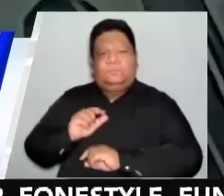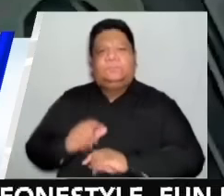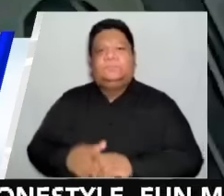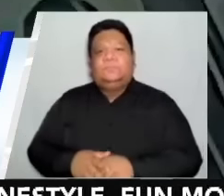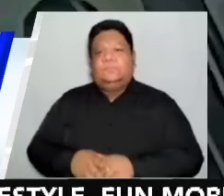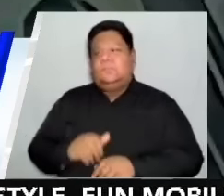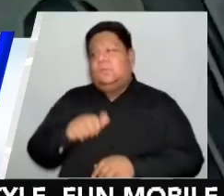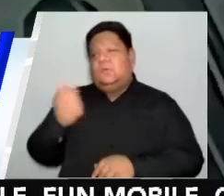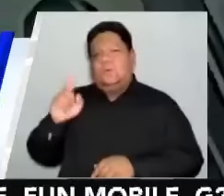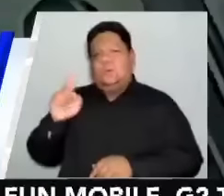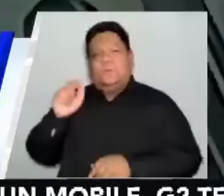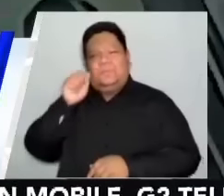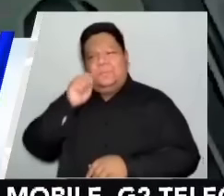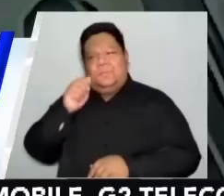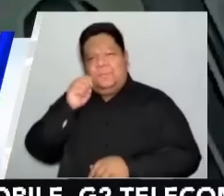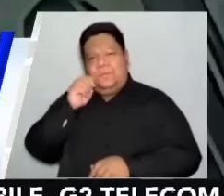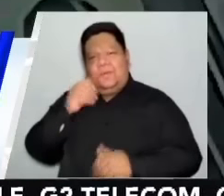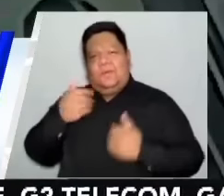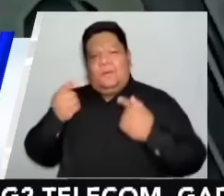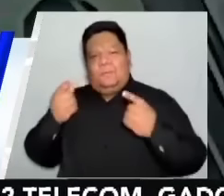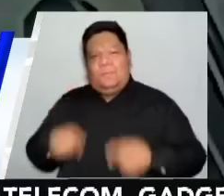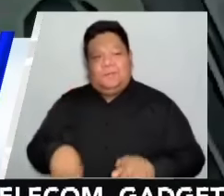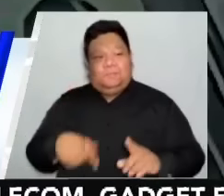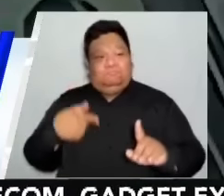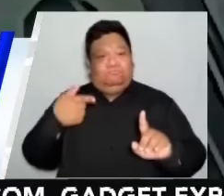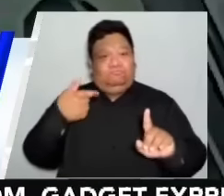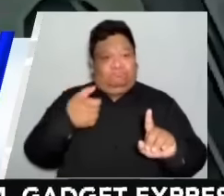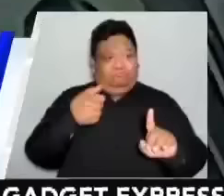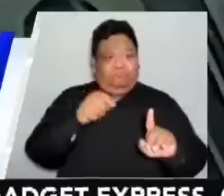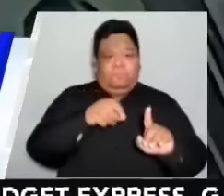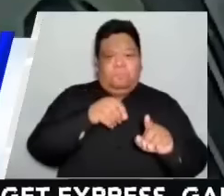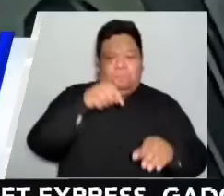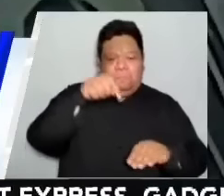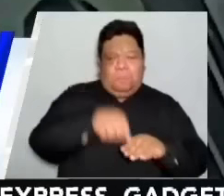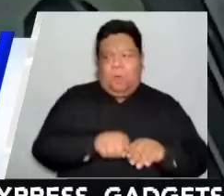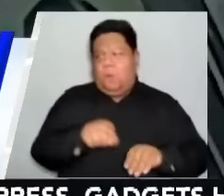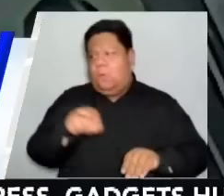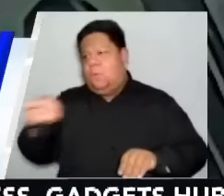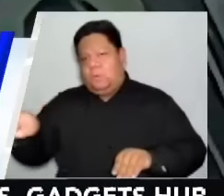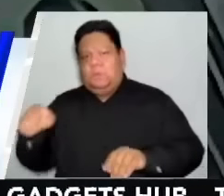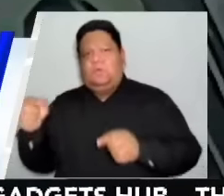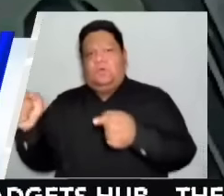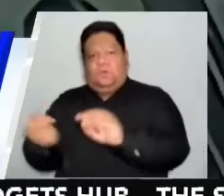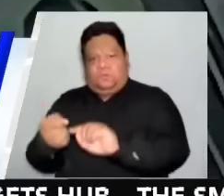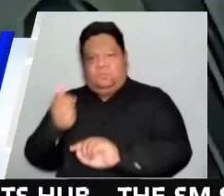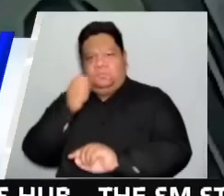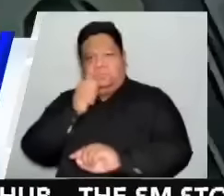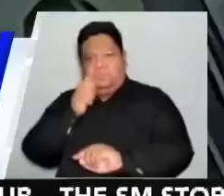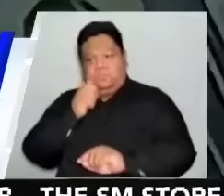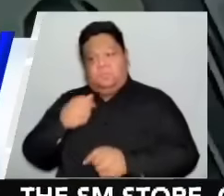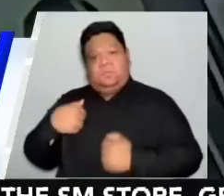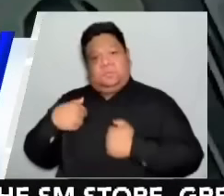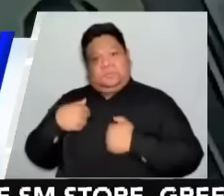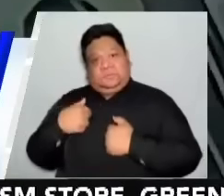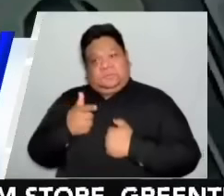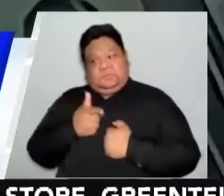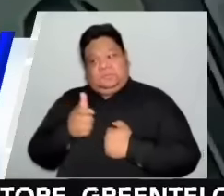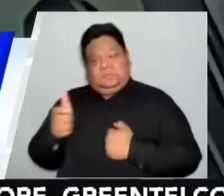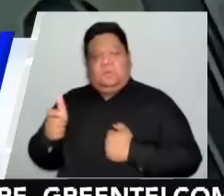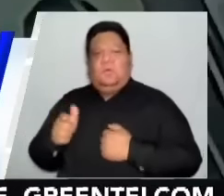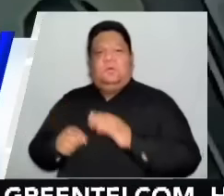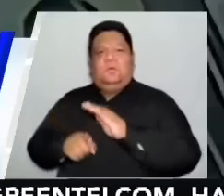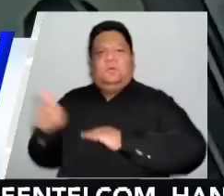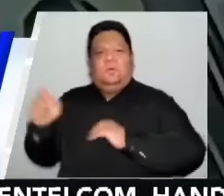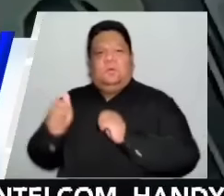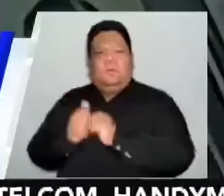tinamaan ng bala na tumalbog sa semento tumakas ang suspek sakay ng nakaabang na motorsiklo ayon sa das mariñas